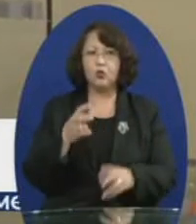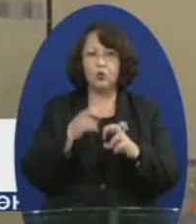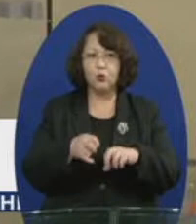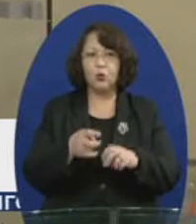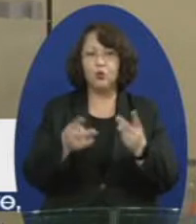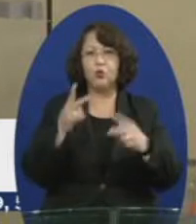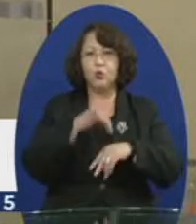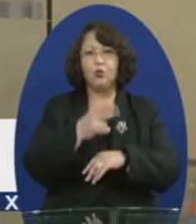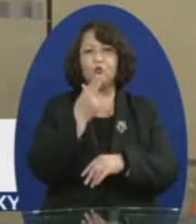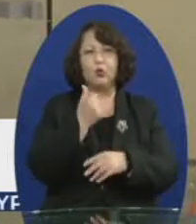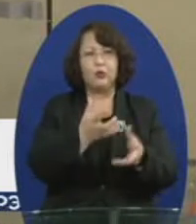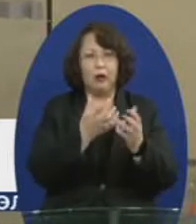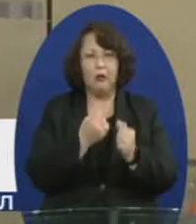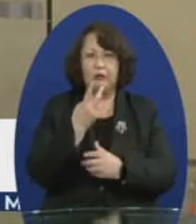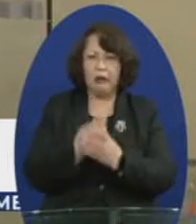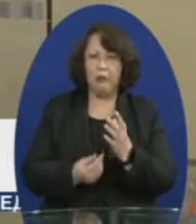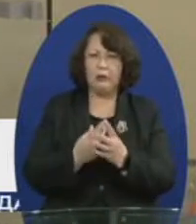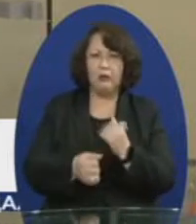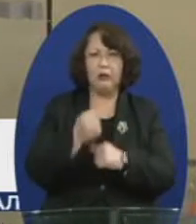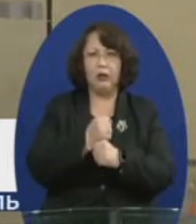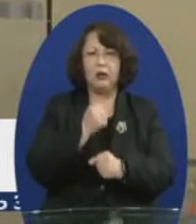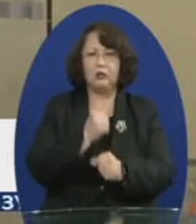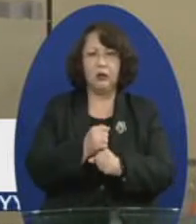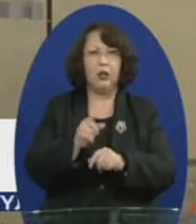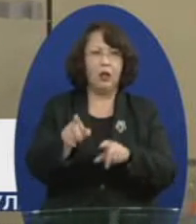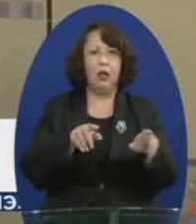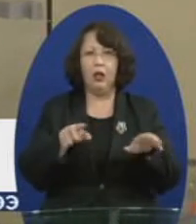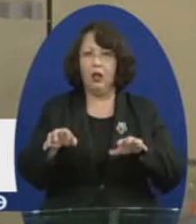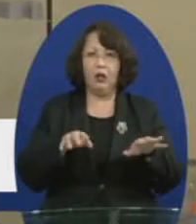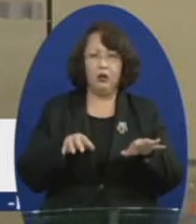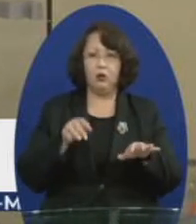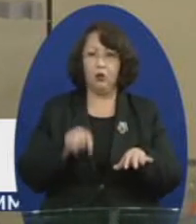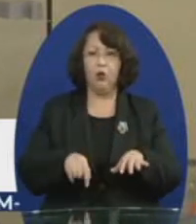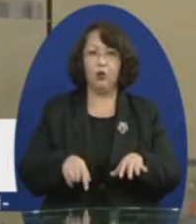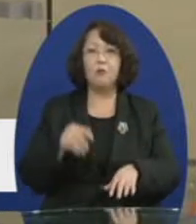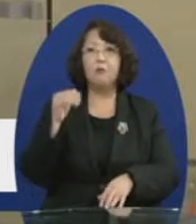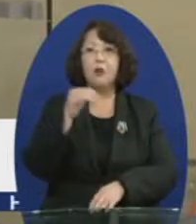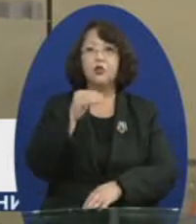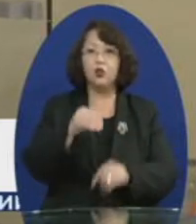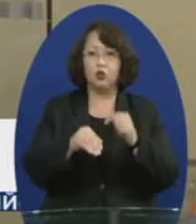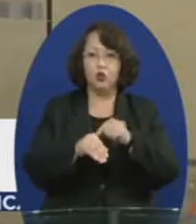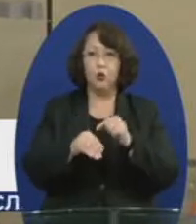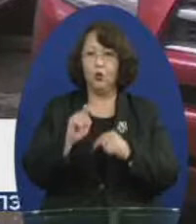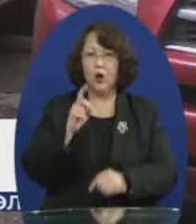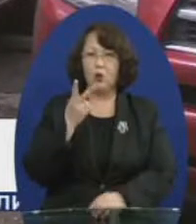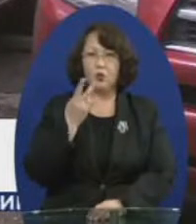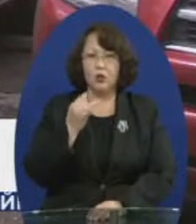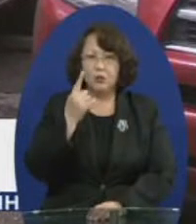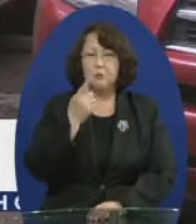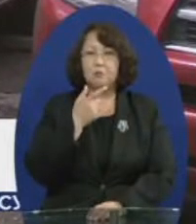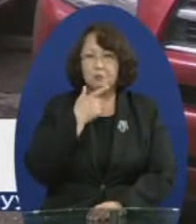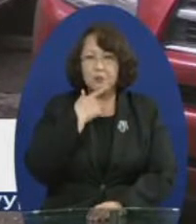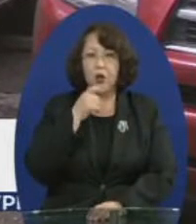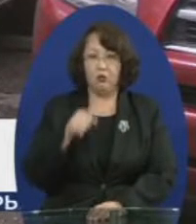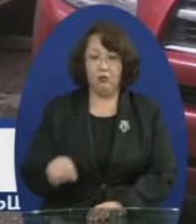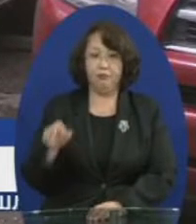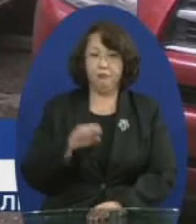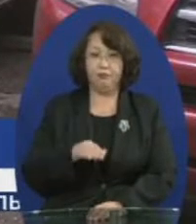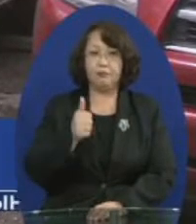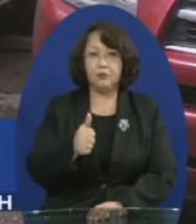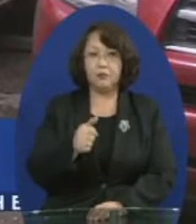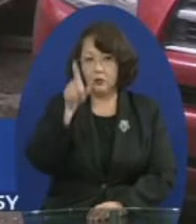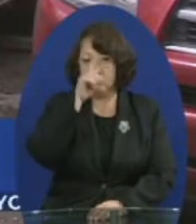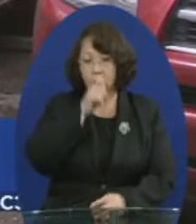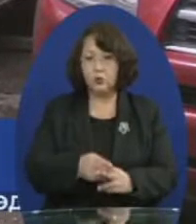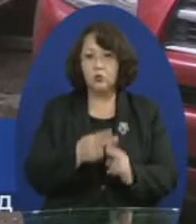үндэсний төв цус авчрахч гэдэг юм уу. Давхар давхар ийм ажлууд одоо зэрэг зэрэг явдаг. Тэгтэл одоо нэг машин маань хөрсдгөө байсан. Эрүүл